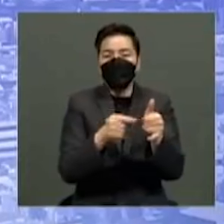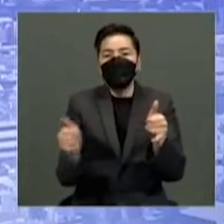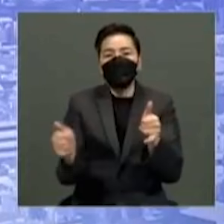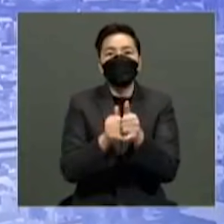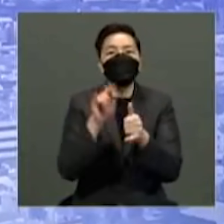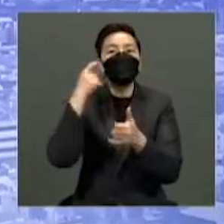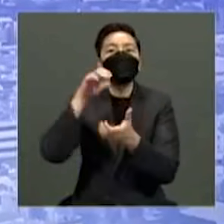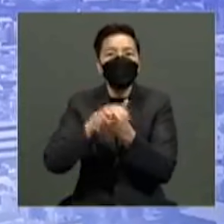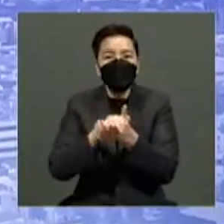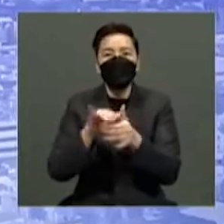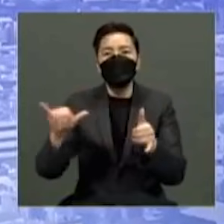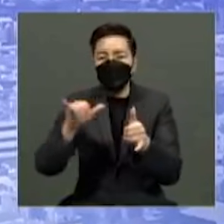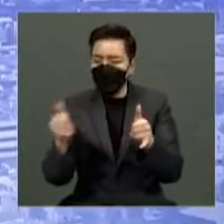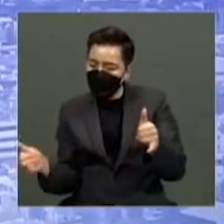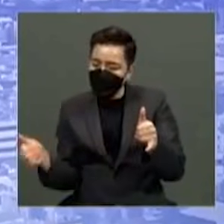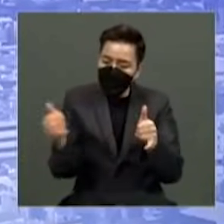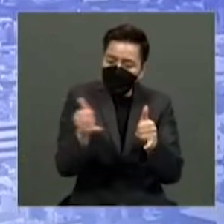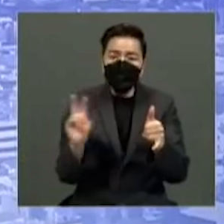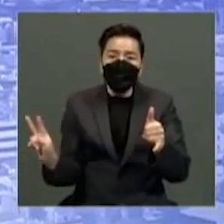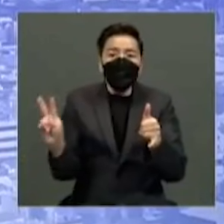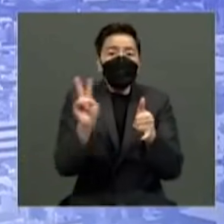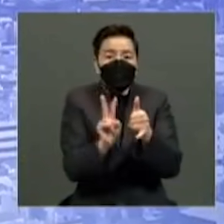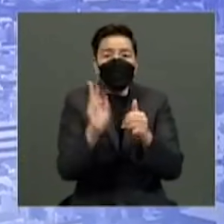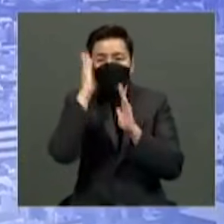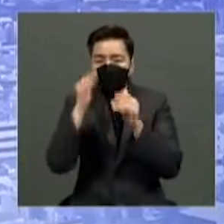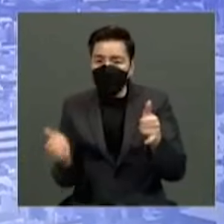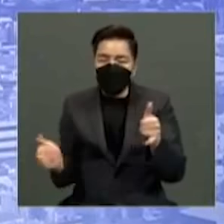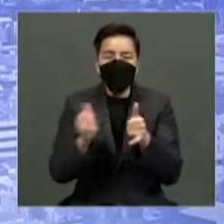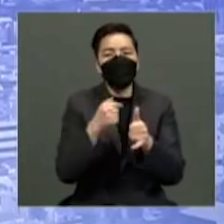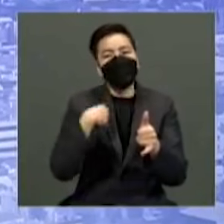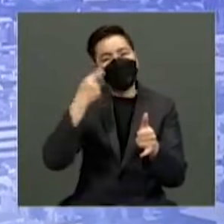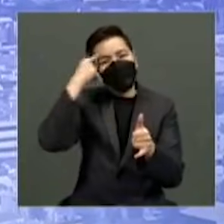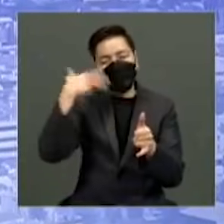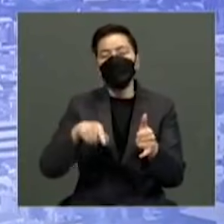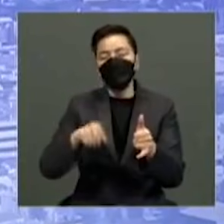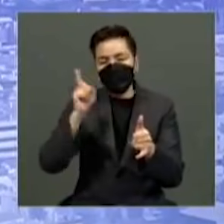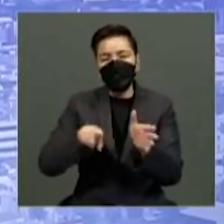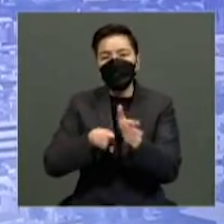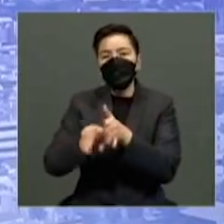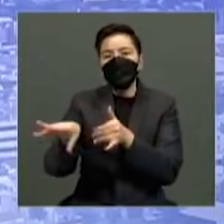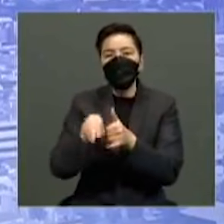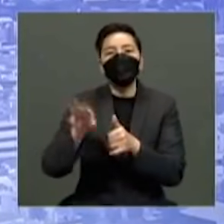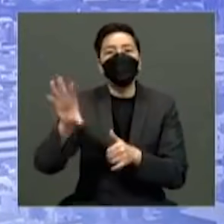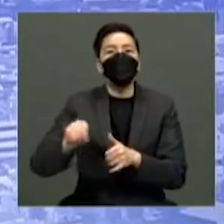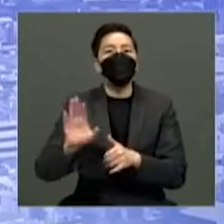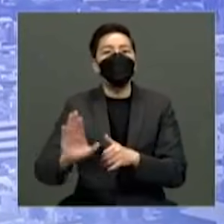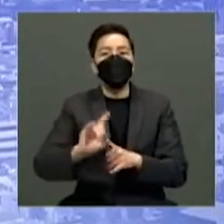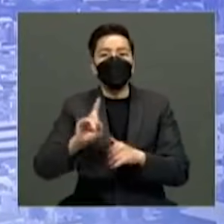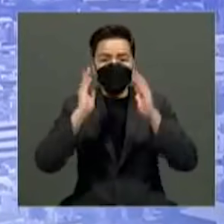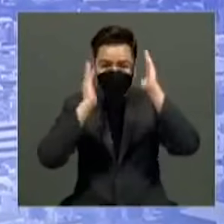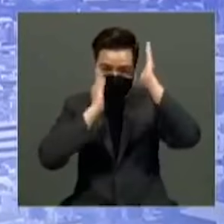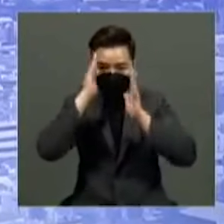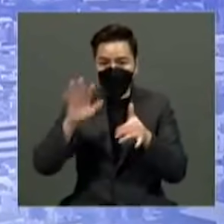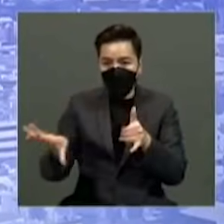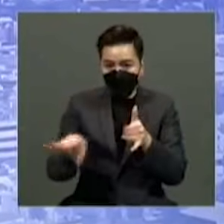สกับญาติที่ลักลอบเข้ามาจากประเทศมาเลเซียนะครับก็น่าจะเชื่อได้ว่ามีการติดมาจากประเทศมาเลเซียสำหรับสายพัน